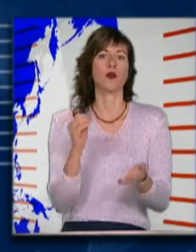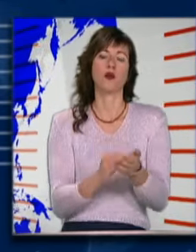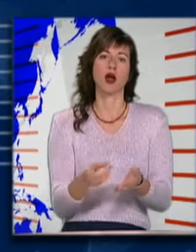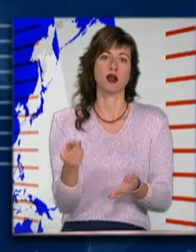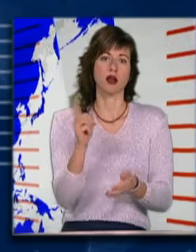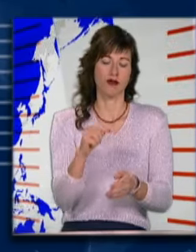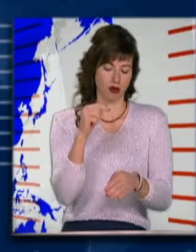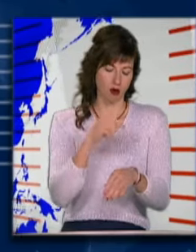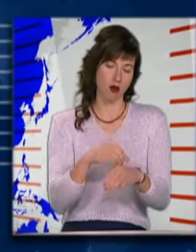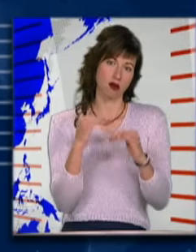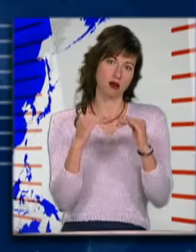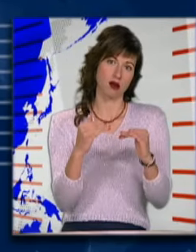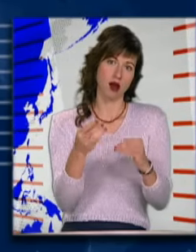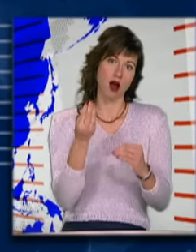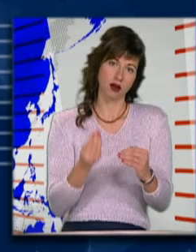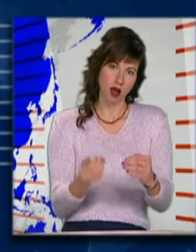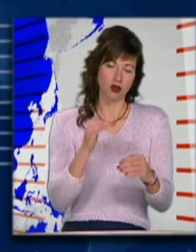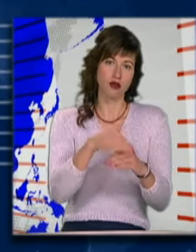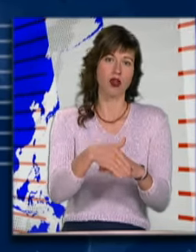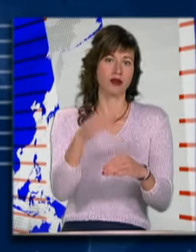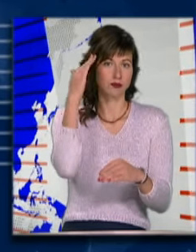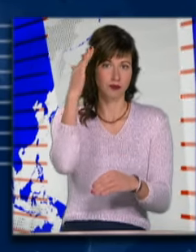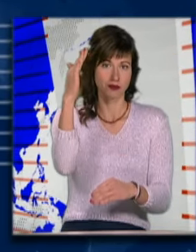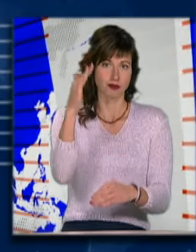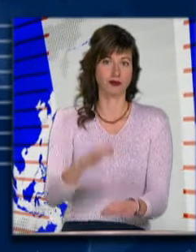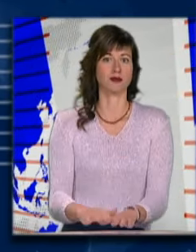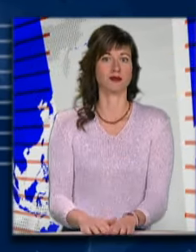γλώσσα εμείς θα είμαστε κοντά σας αύριο την ίδια ώρα καλό σας βράδυ